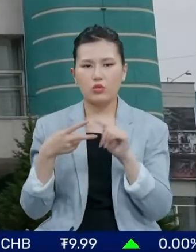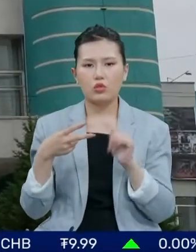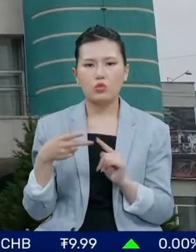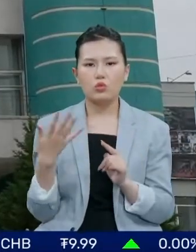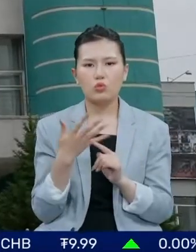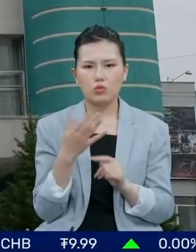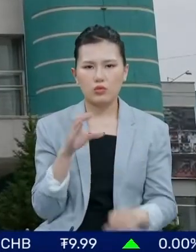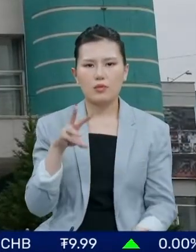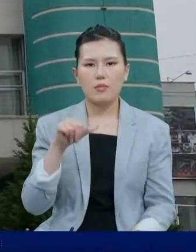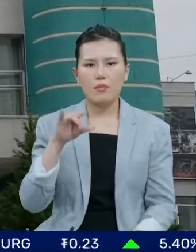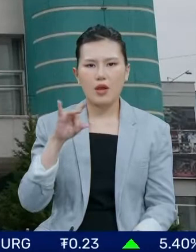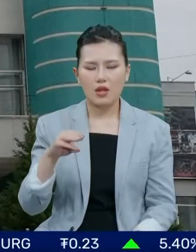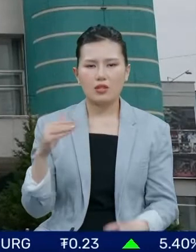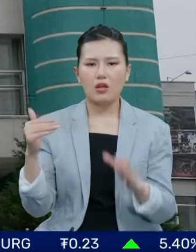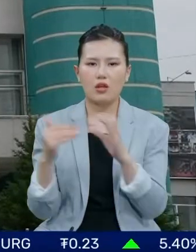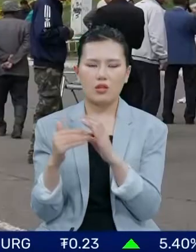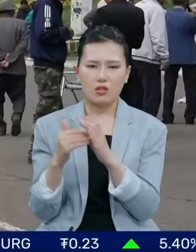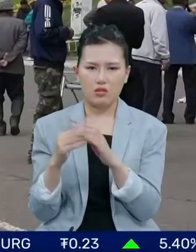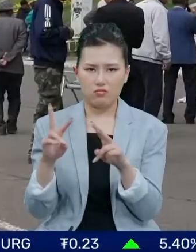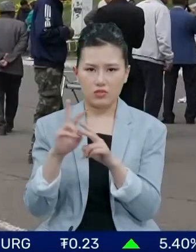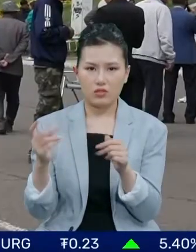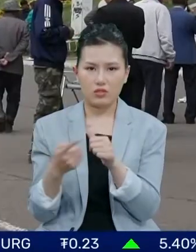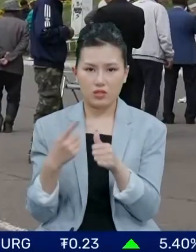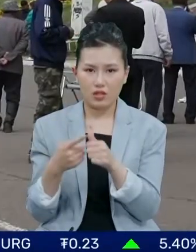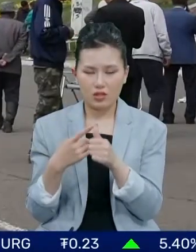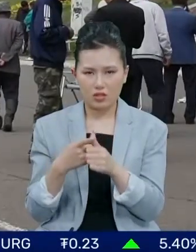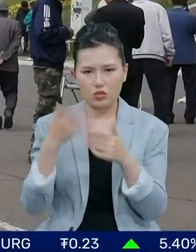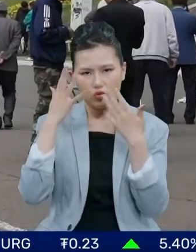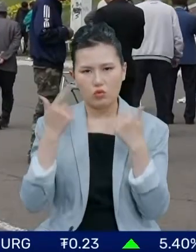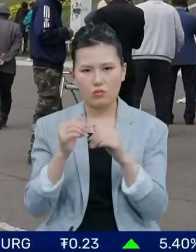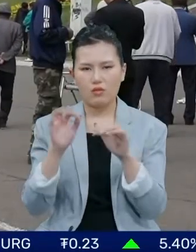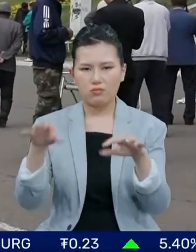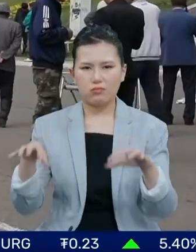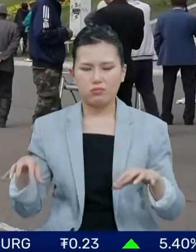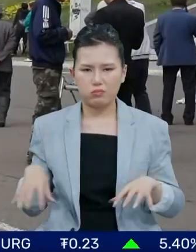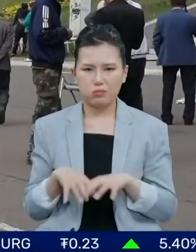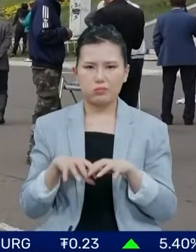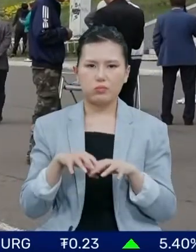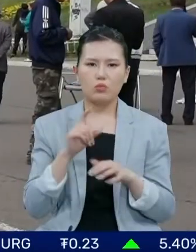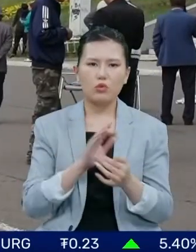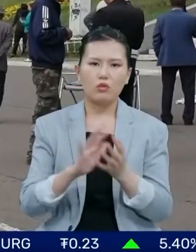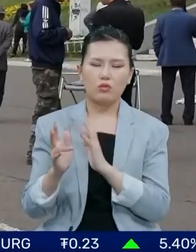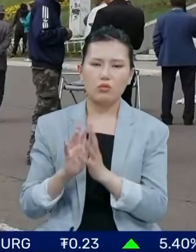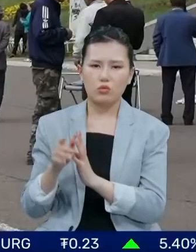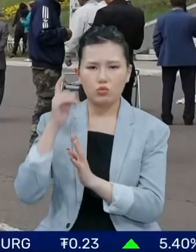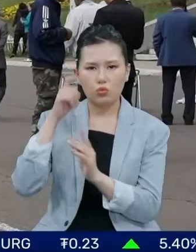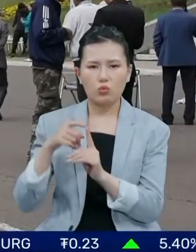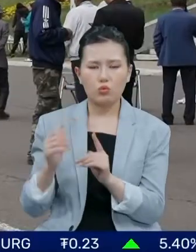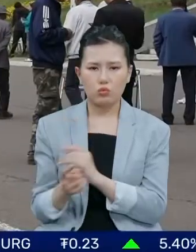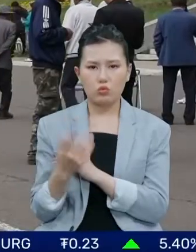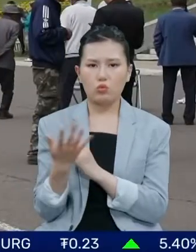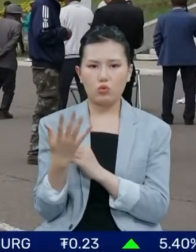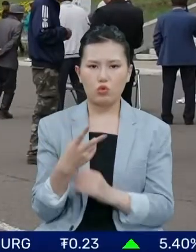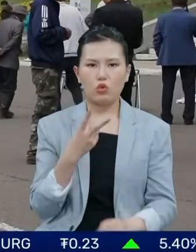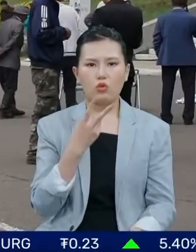смарт эрдэнэт нэртэй мэдээлэл технологийн салбарын экспо зохион байгуулагдсан. Энэ жилийн хувьд гол онцлог нь 2021 онд цар тахлын